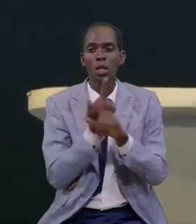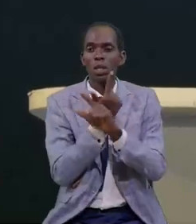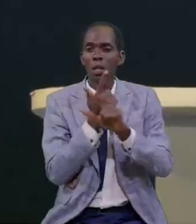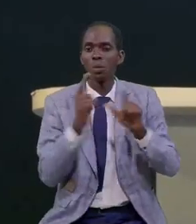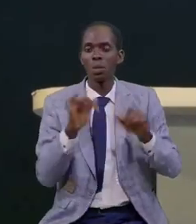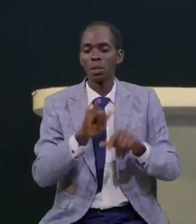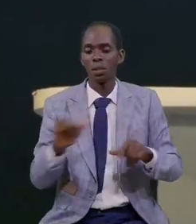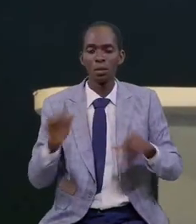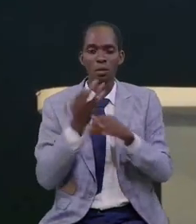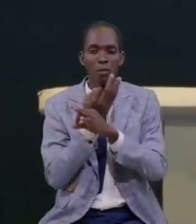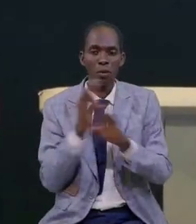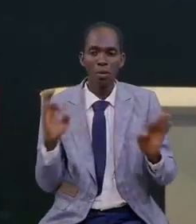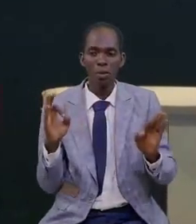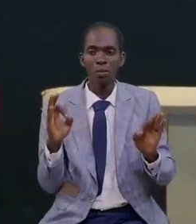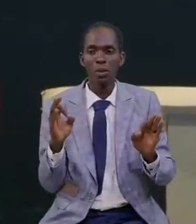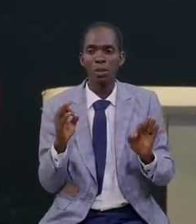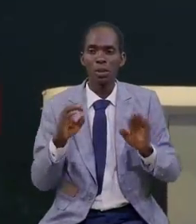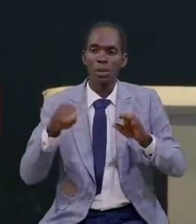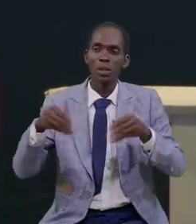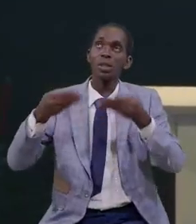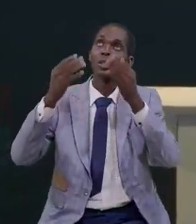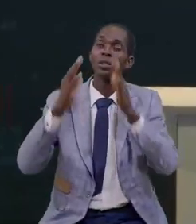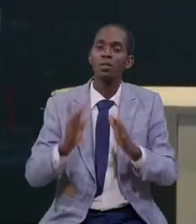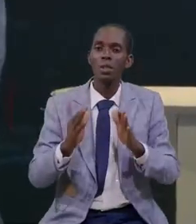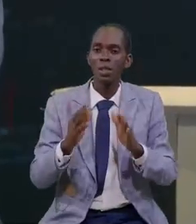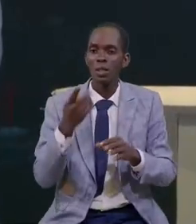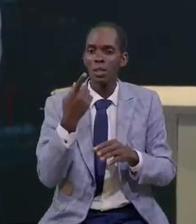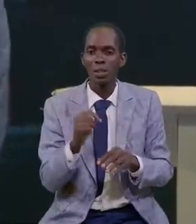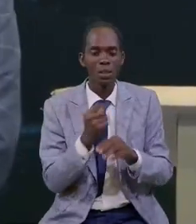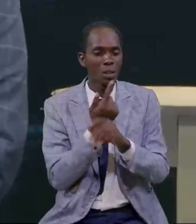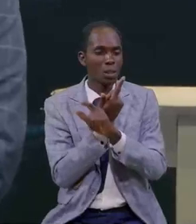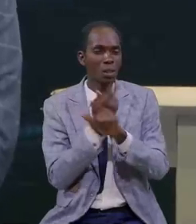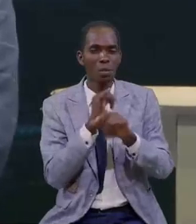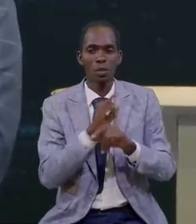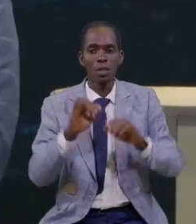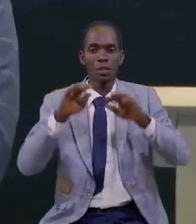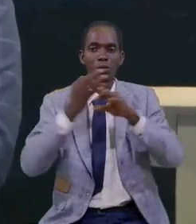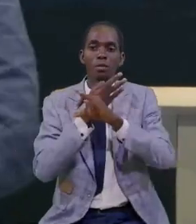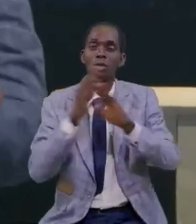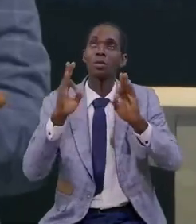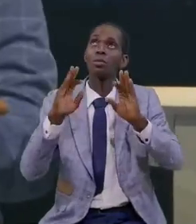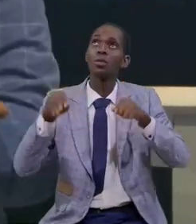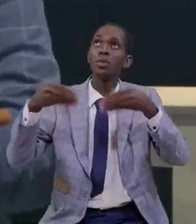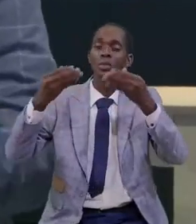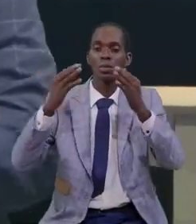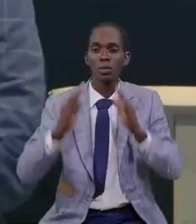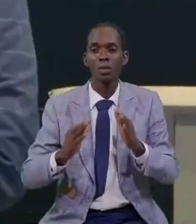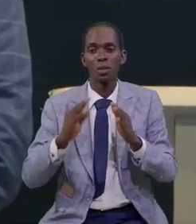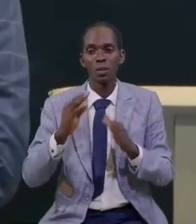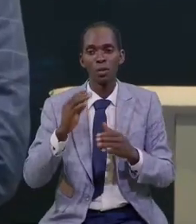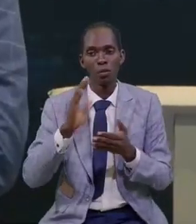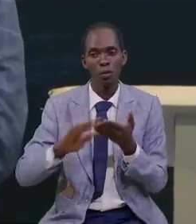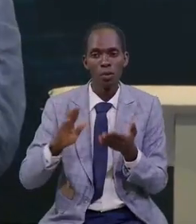par et affranchit le libérateur qui qui pardonne et